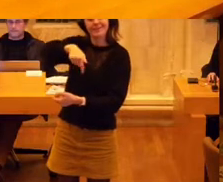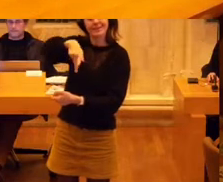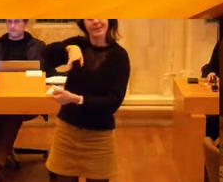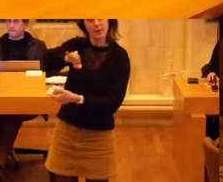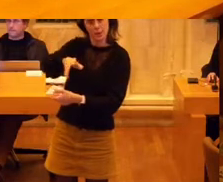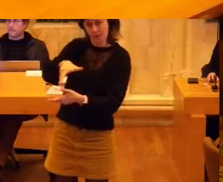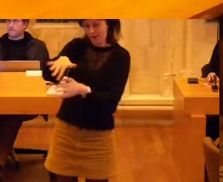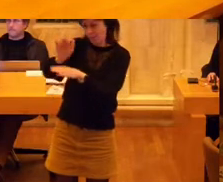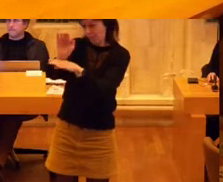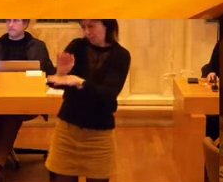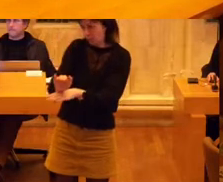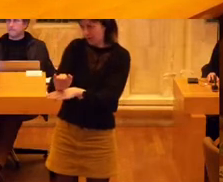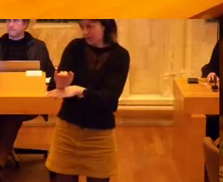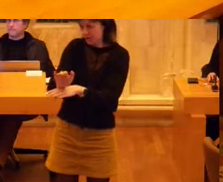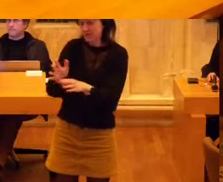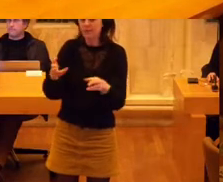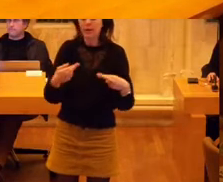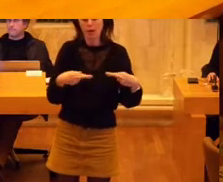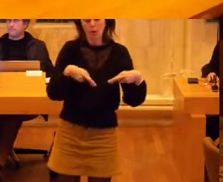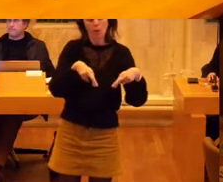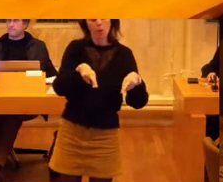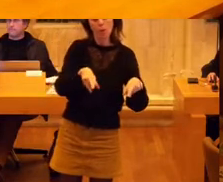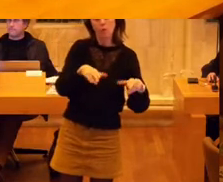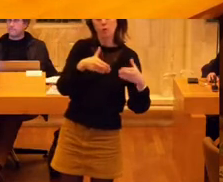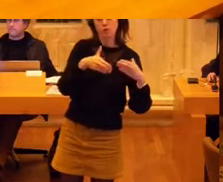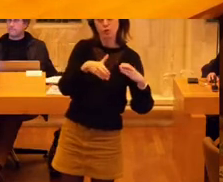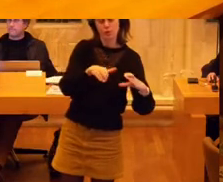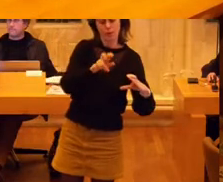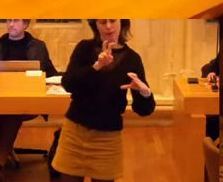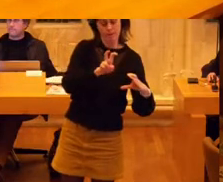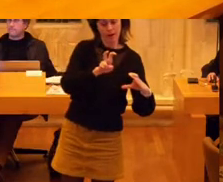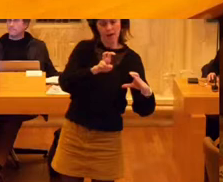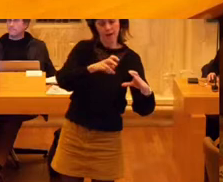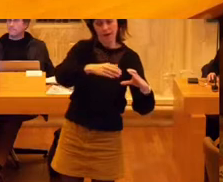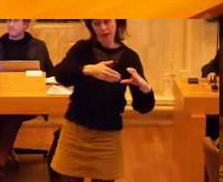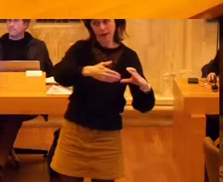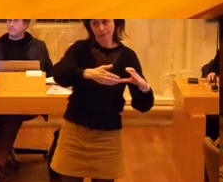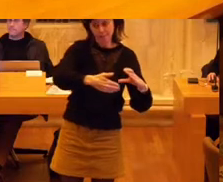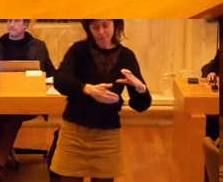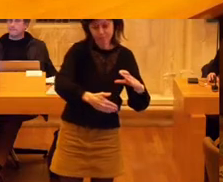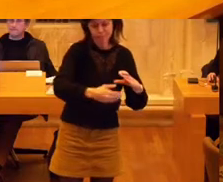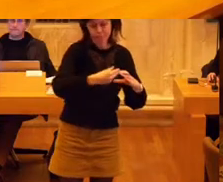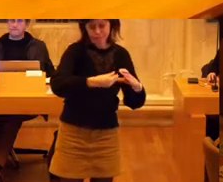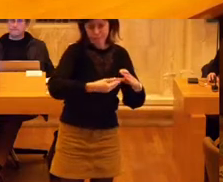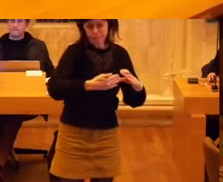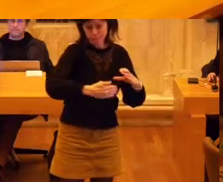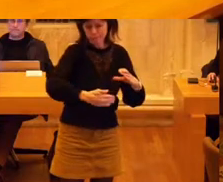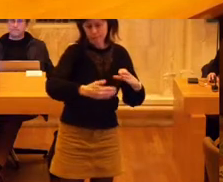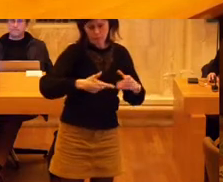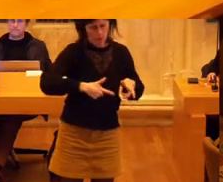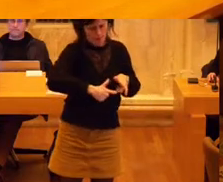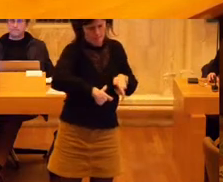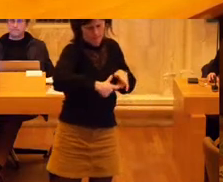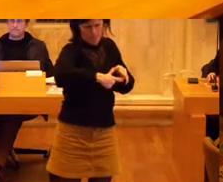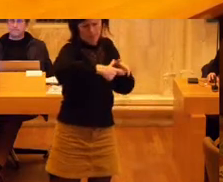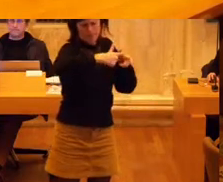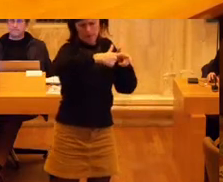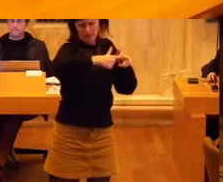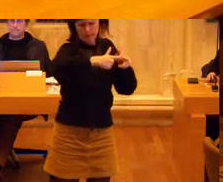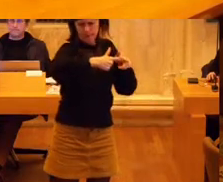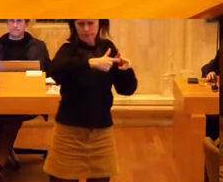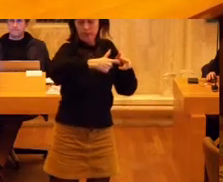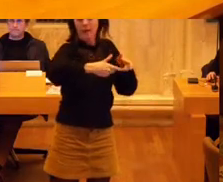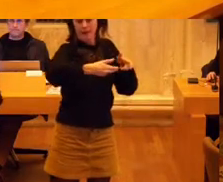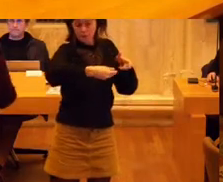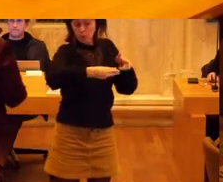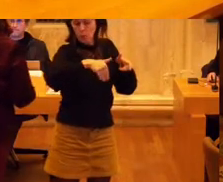s'étende le long de la rue du Chemin Vert, le long d'emprise. L'emprise de la première rangée de bâtiments qui est située le long de la rue du